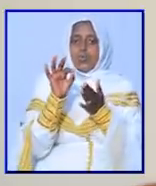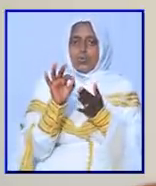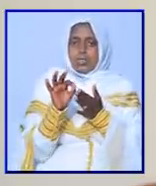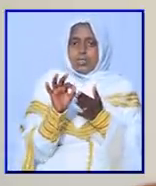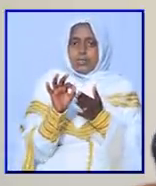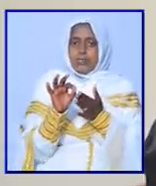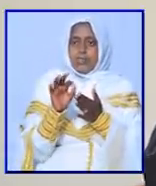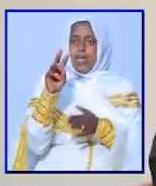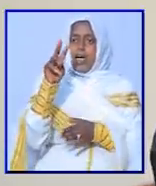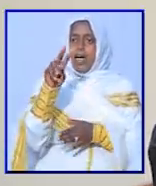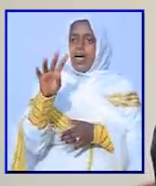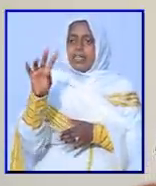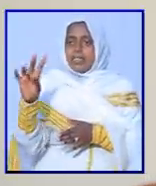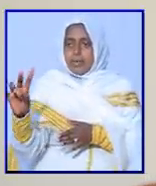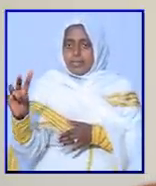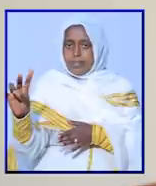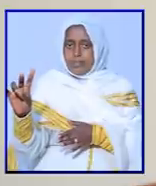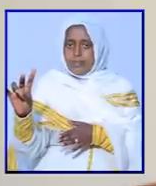12 ላይ ከቁጥር